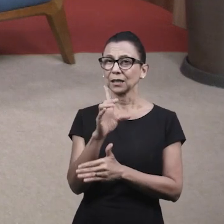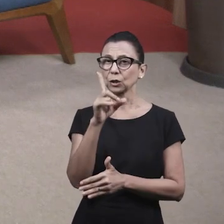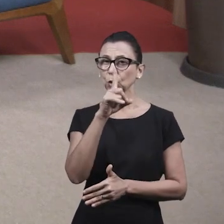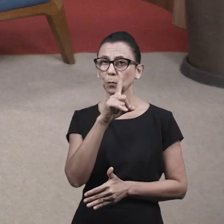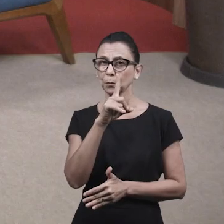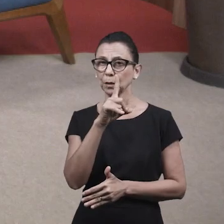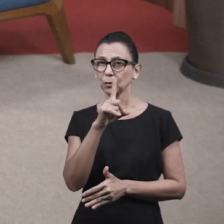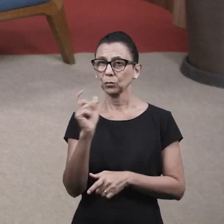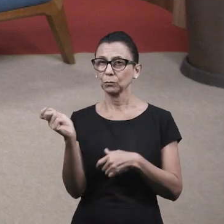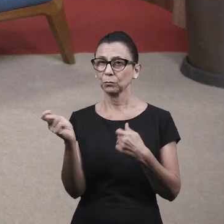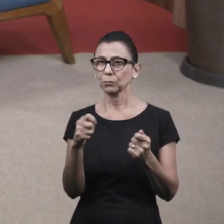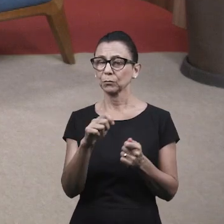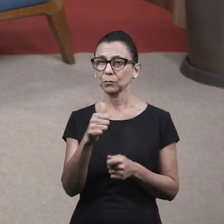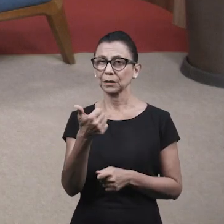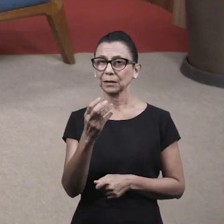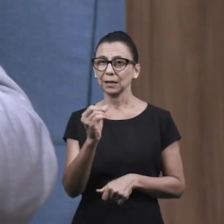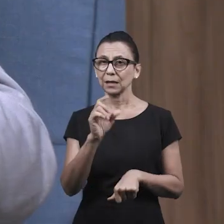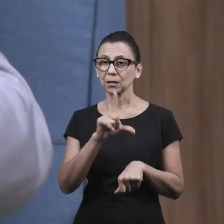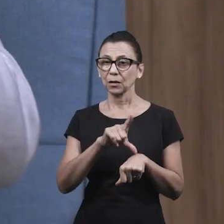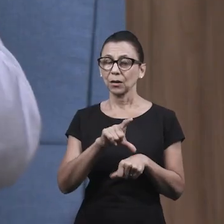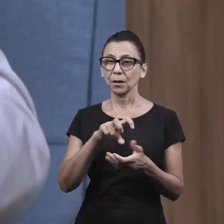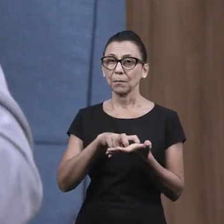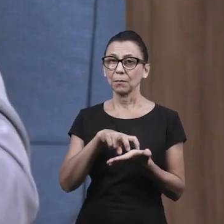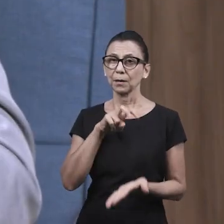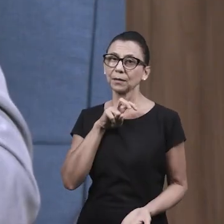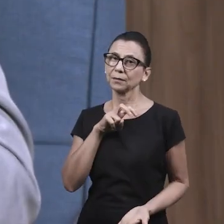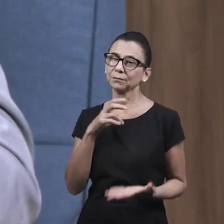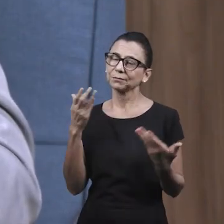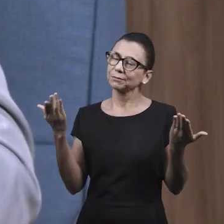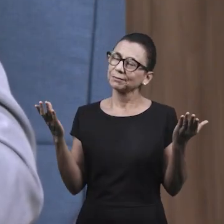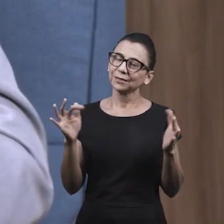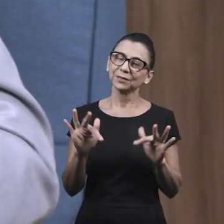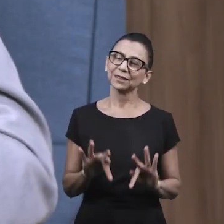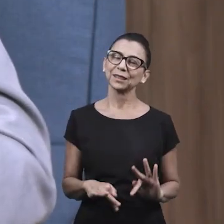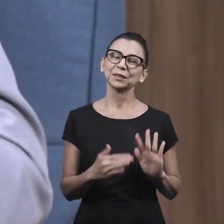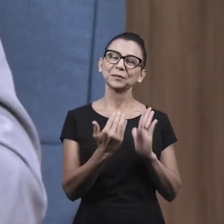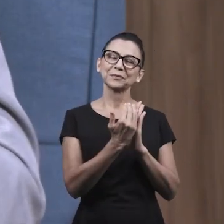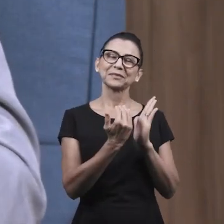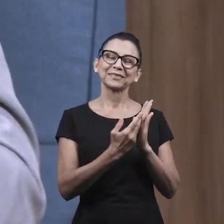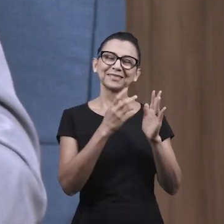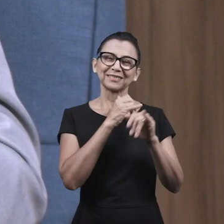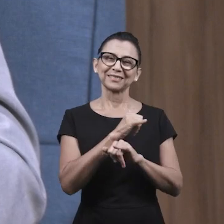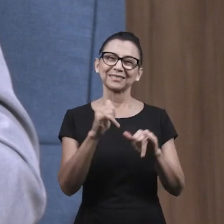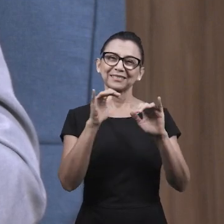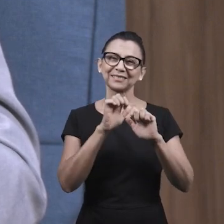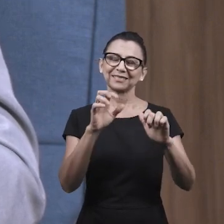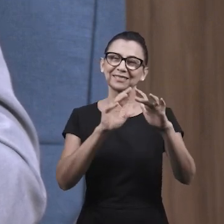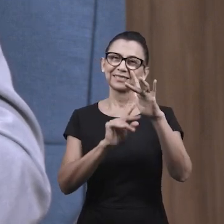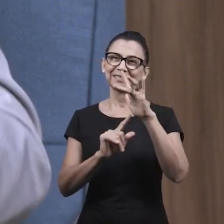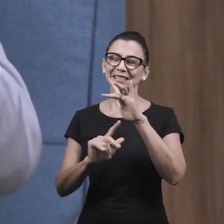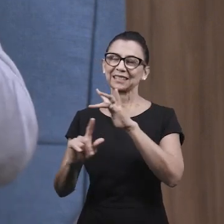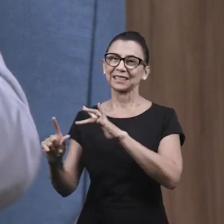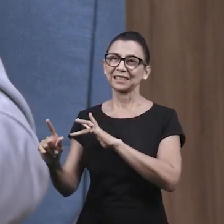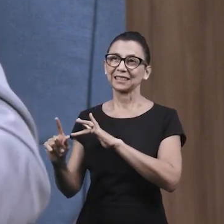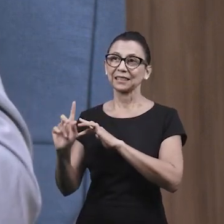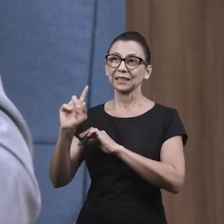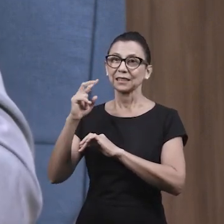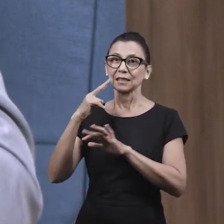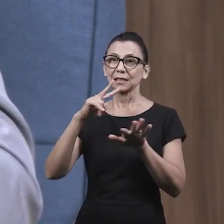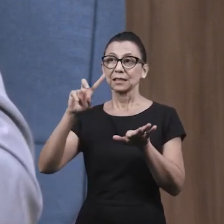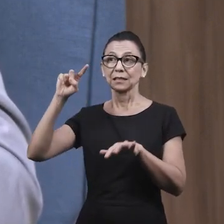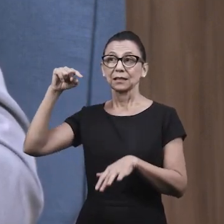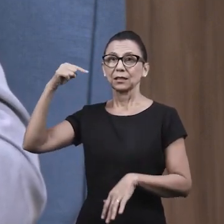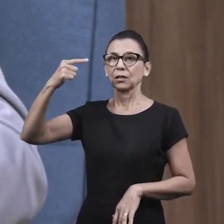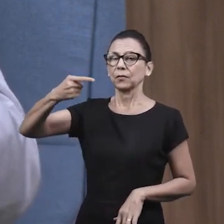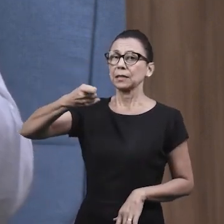les dimanches à 10 heures du matin au Brésil. Et ainsi, nous arrivons à la fin de cette édition de la programmation en annonçant l'Évangile éternel. Et